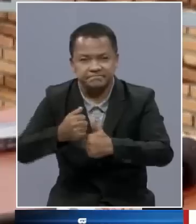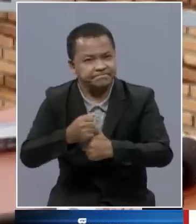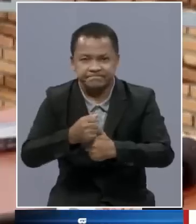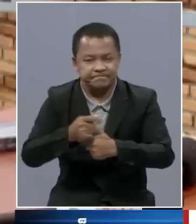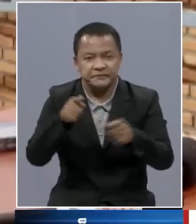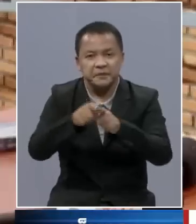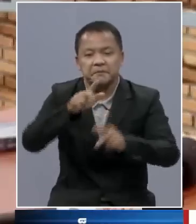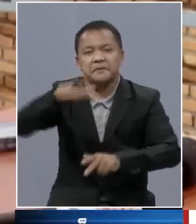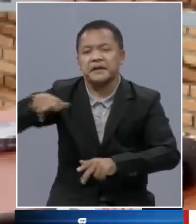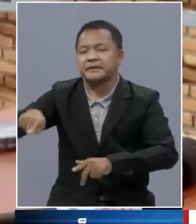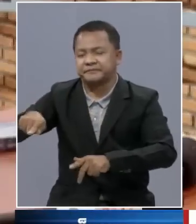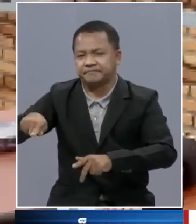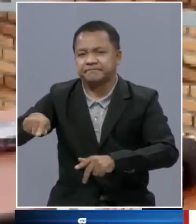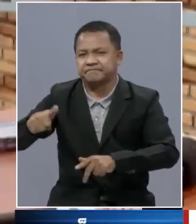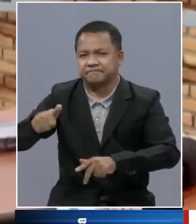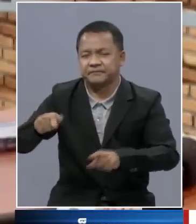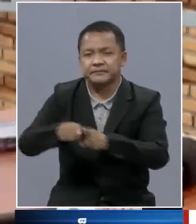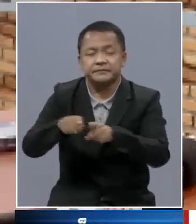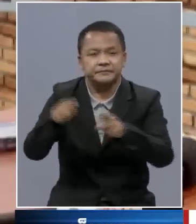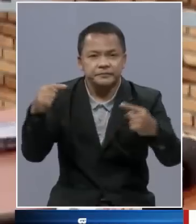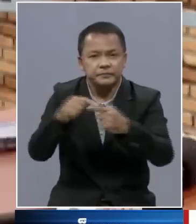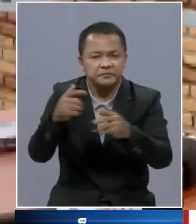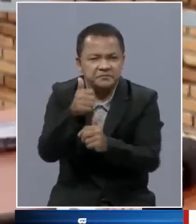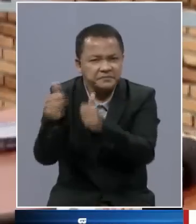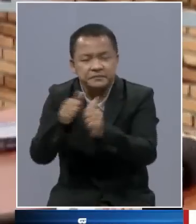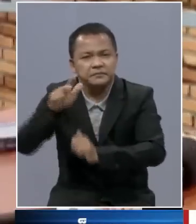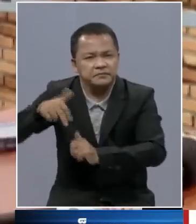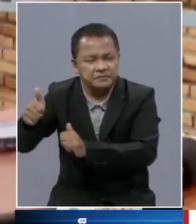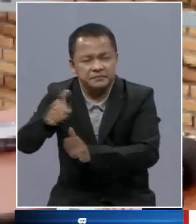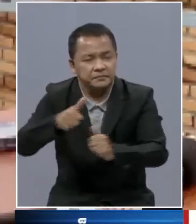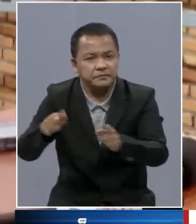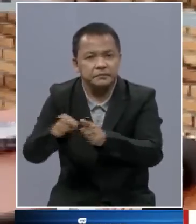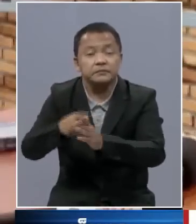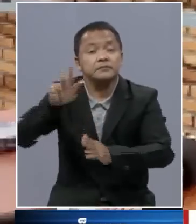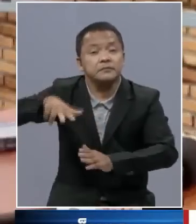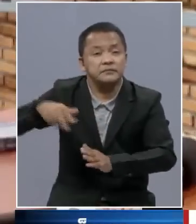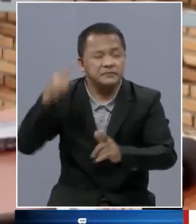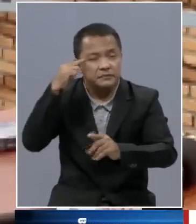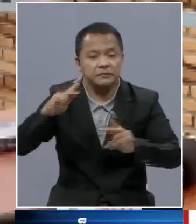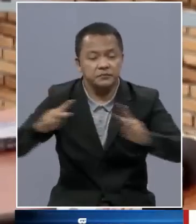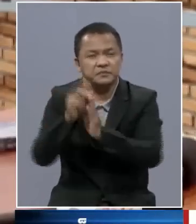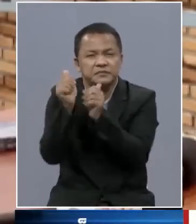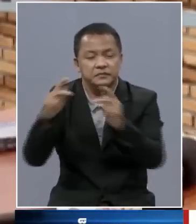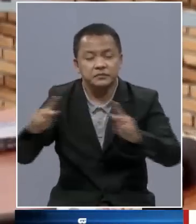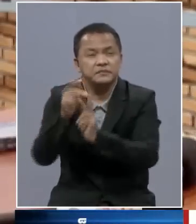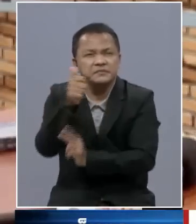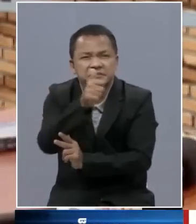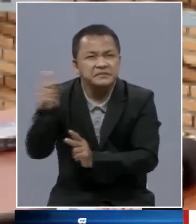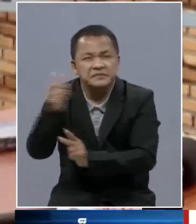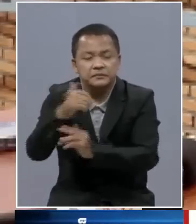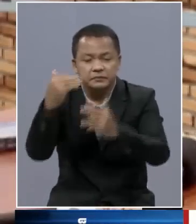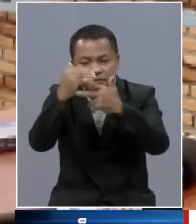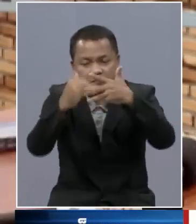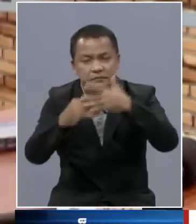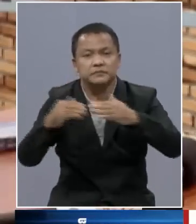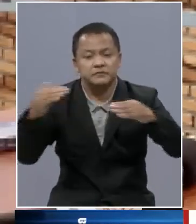าทางเพื่อไทยไปกันใหญ่เลยอะครับเพราะคอนเน็กชันดีกว่าก้าวไกลแต่ในเมื่อเพื่อไทยกินกระทรวงเกษตร A ไปแทบทั้งหมดไล่ไปตั้งแต่คม